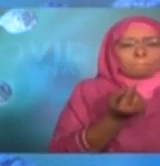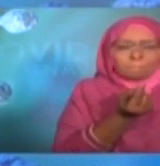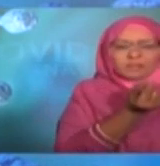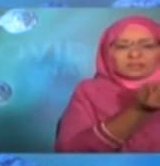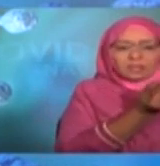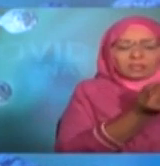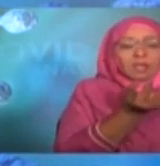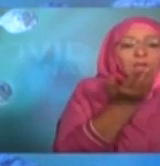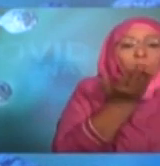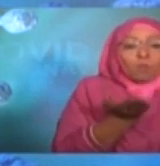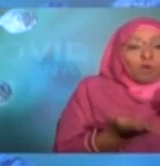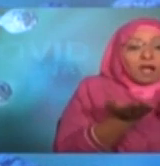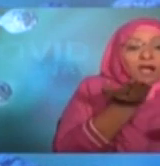مقارنة